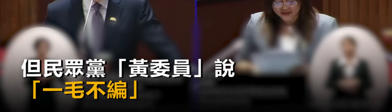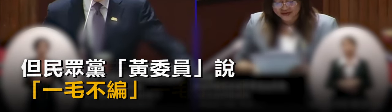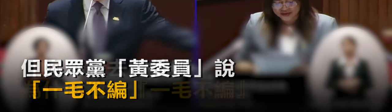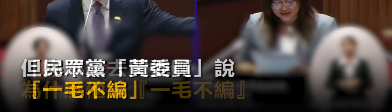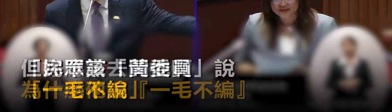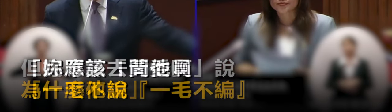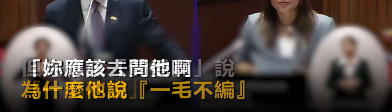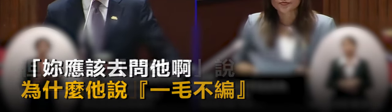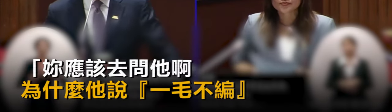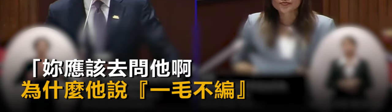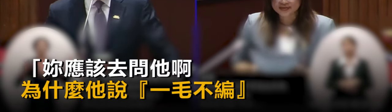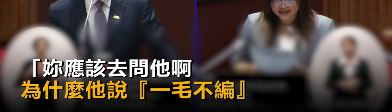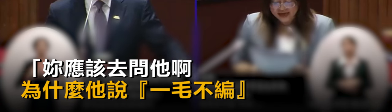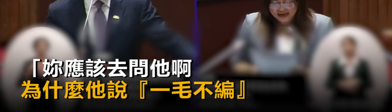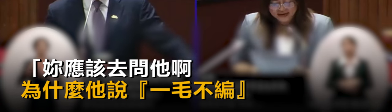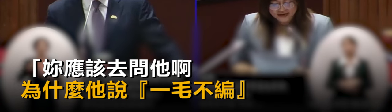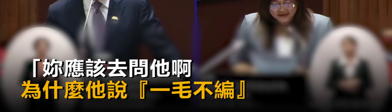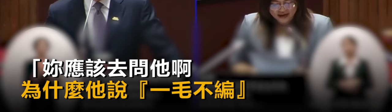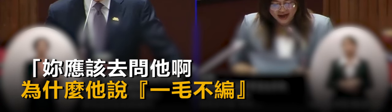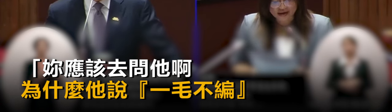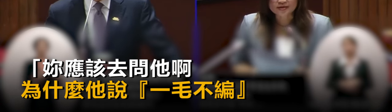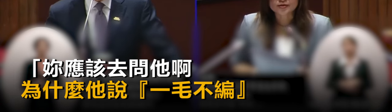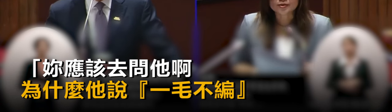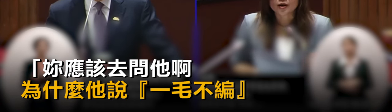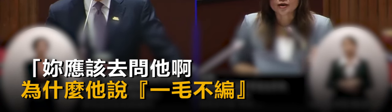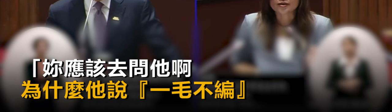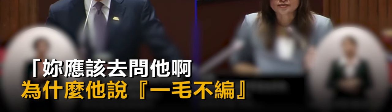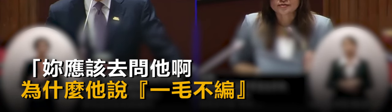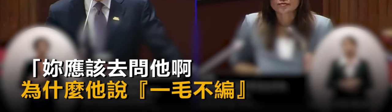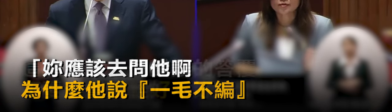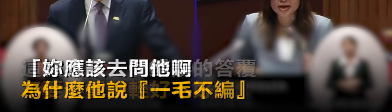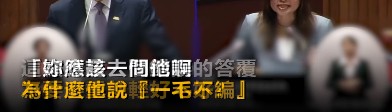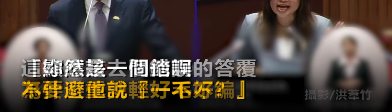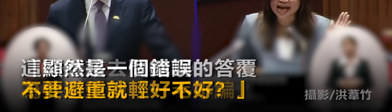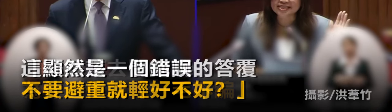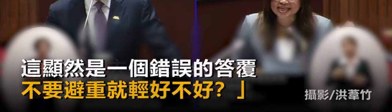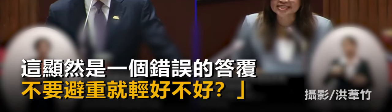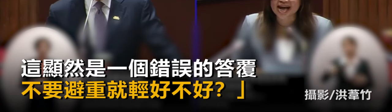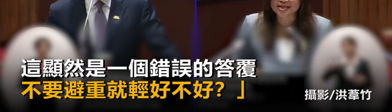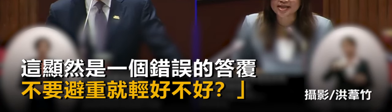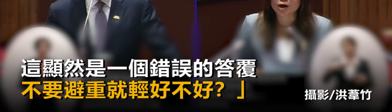不编，你应该去问他啊，为什么他的听到话是叫做一毛不编呢、啊？ 我